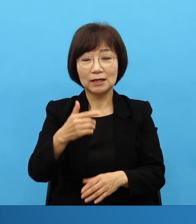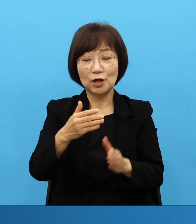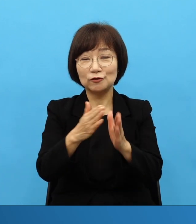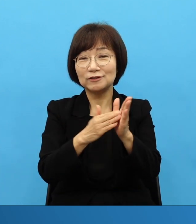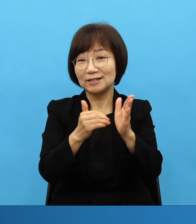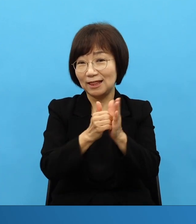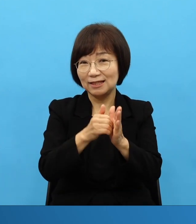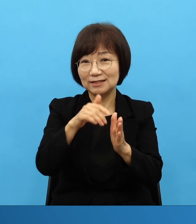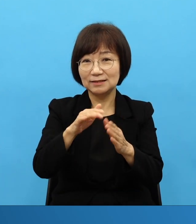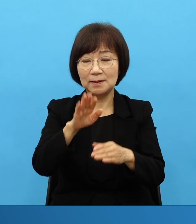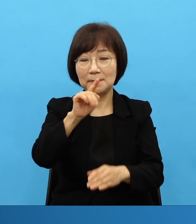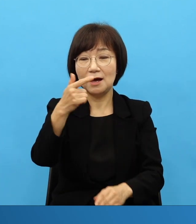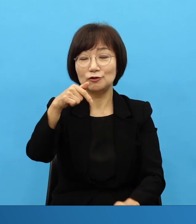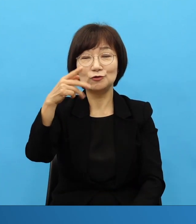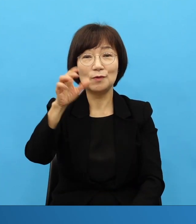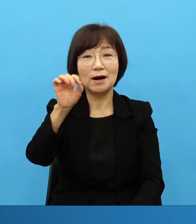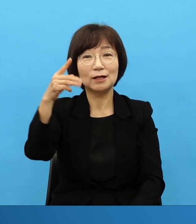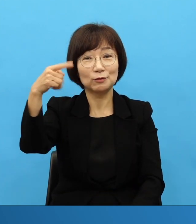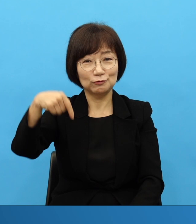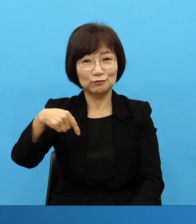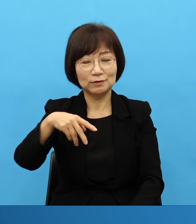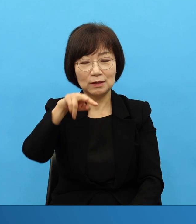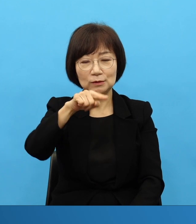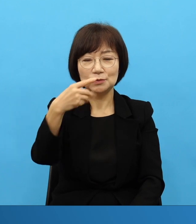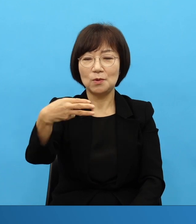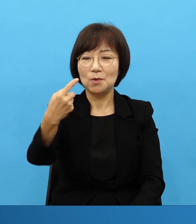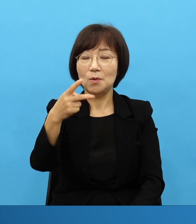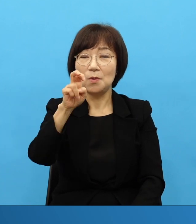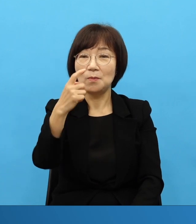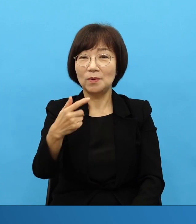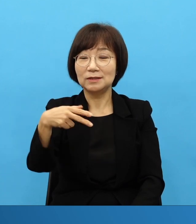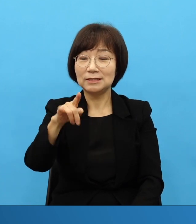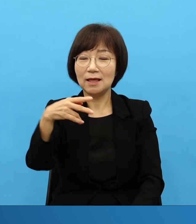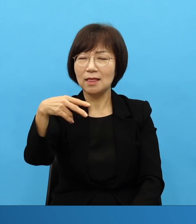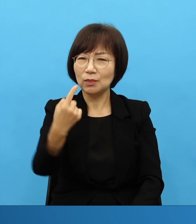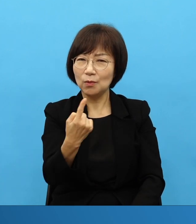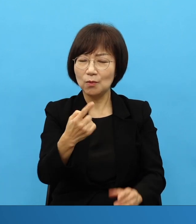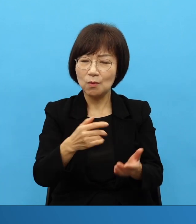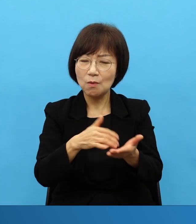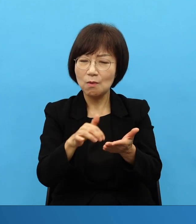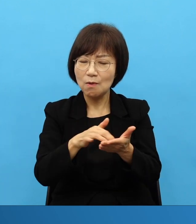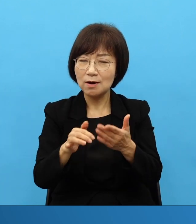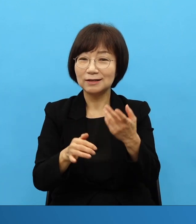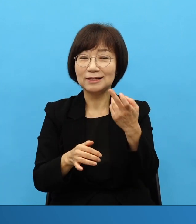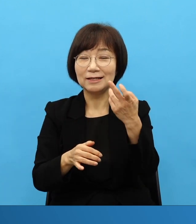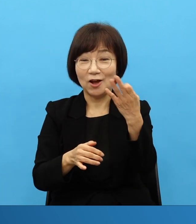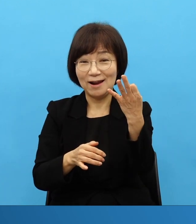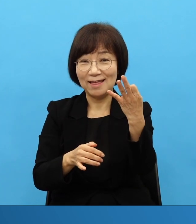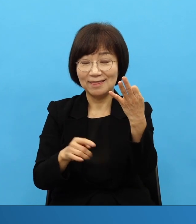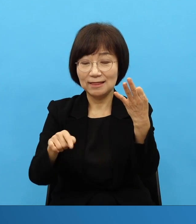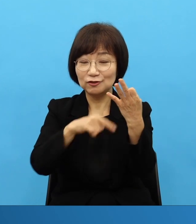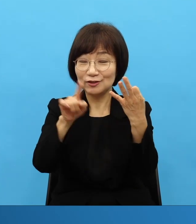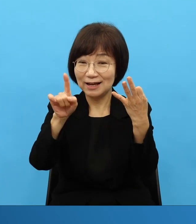뉴질랜드, 바누아투, 솔로몬 제도 등 14개 나라들 중 하나가 바로 통가야.